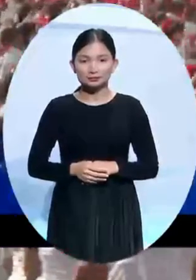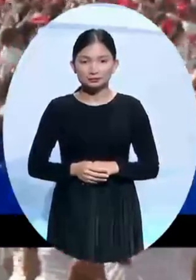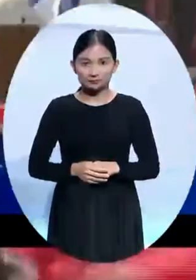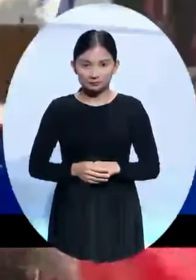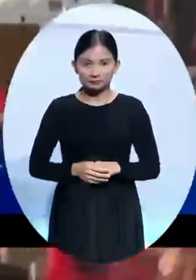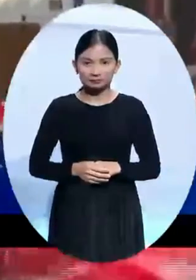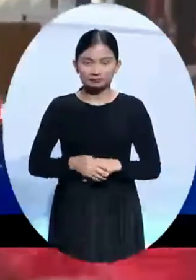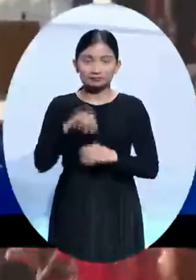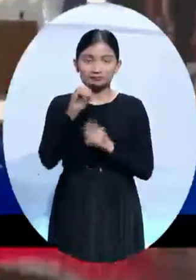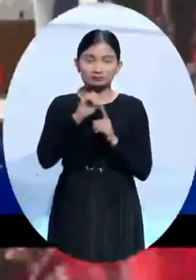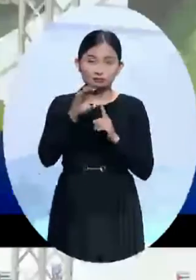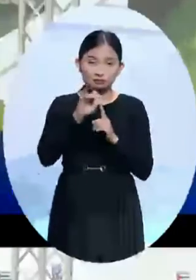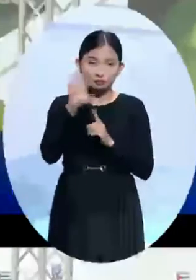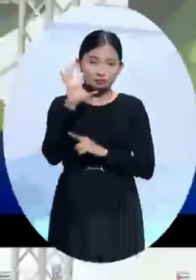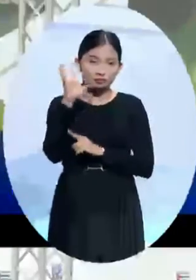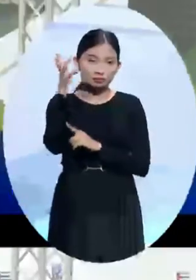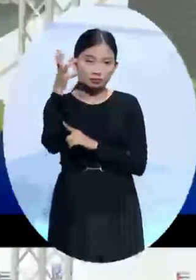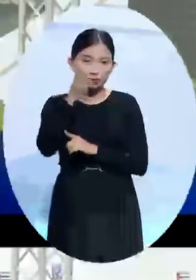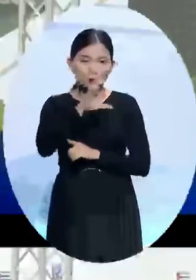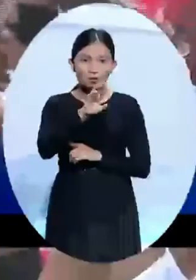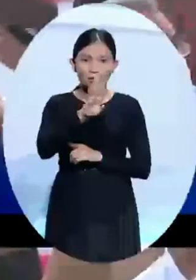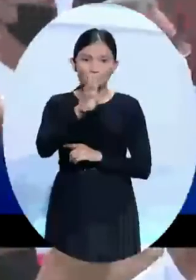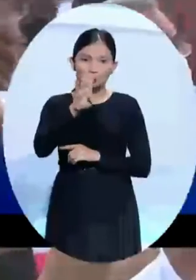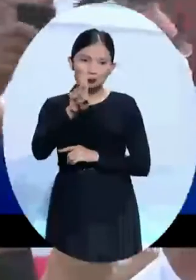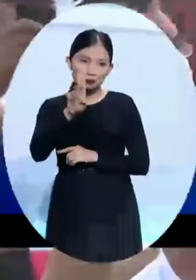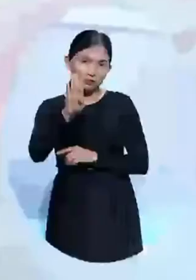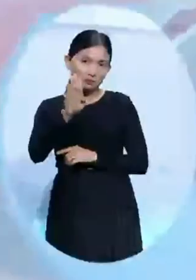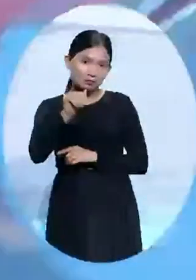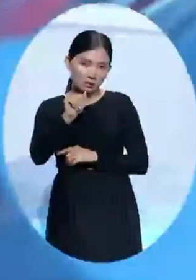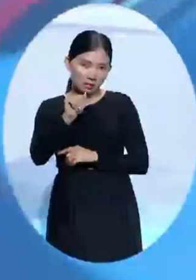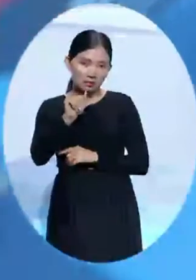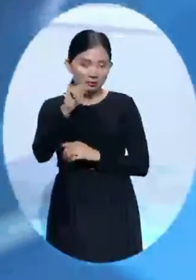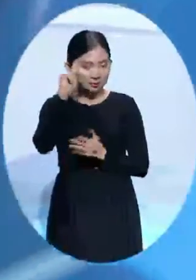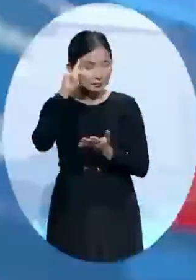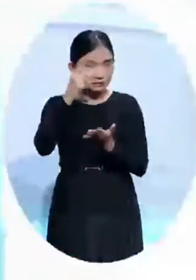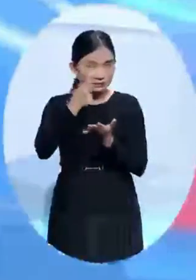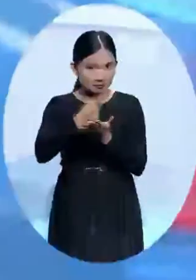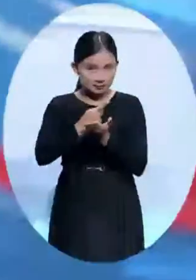Trong phần tin thế giới, Cuba kỷ niệm 69 năm cuộc tấn công pháo đài Montana.